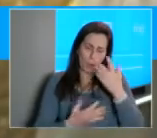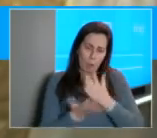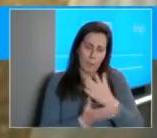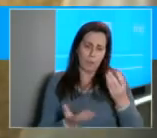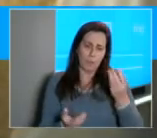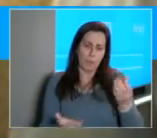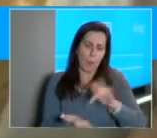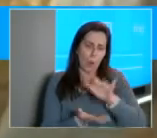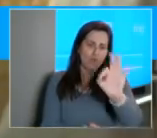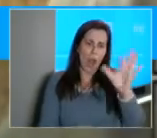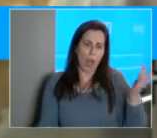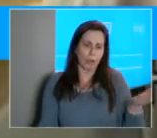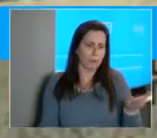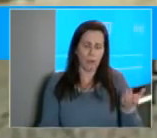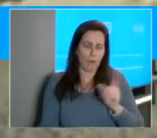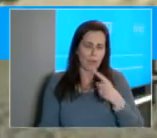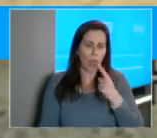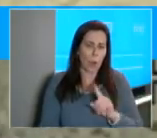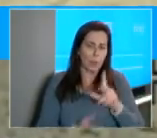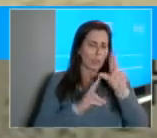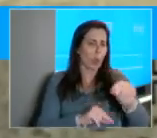את הדברים מהצד שלהם. לא בהכרח